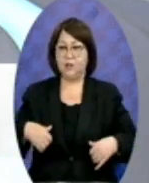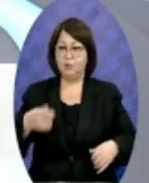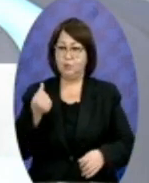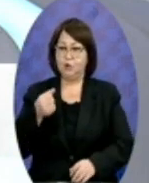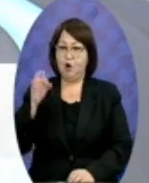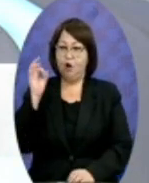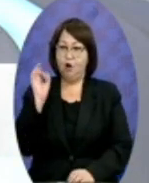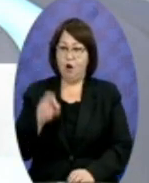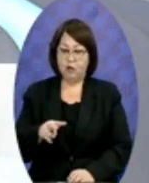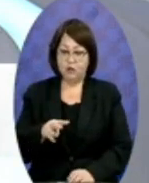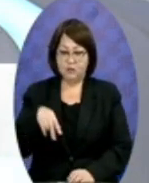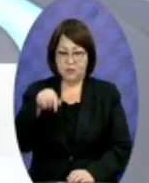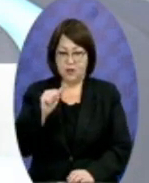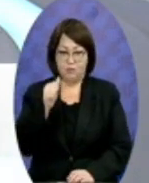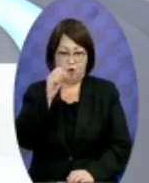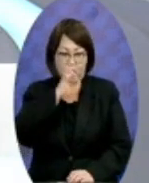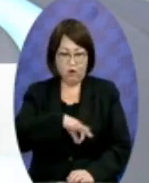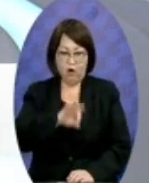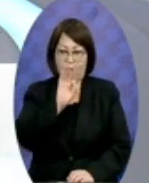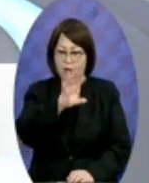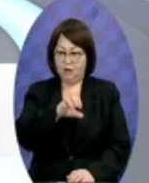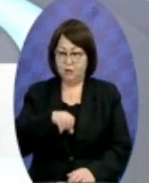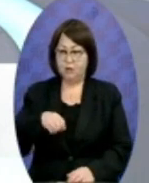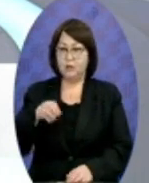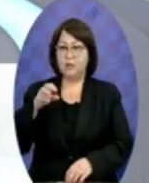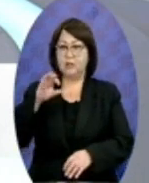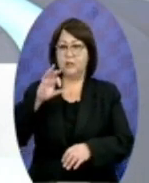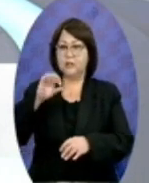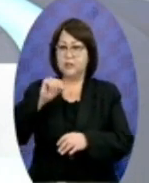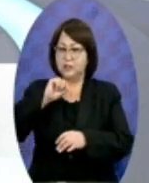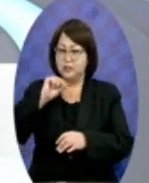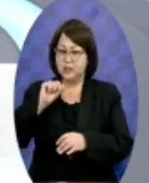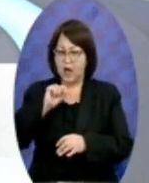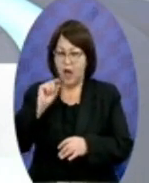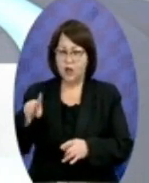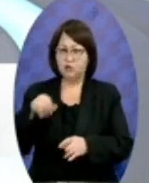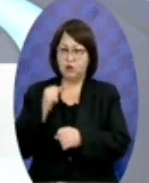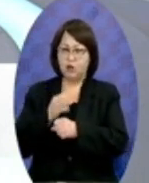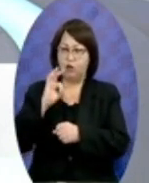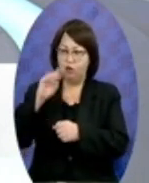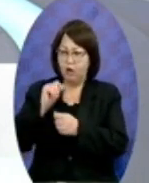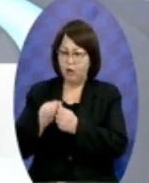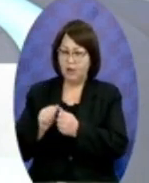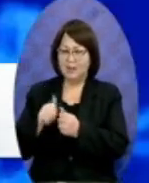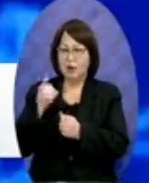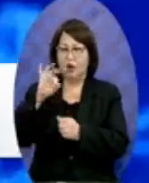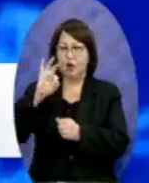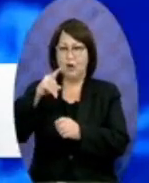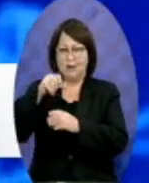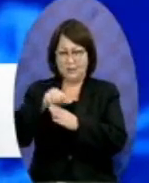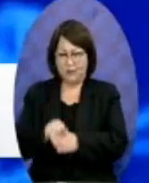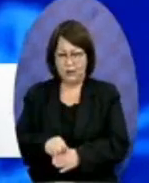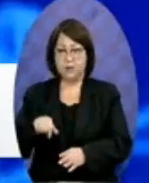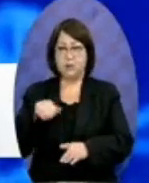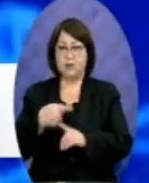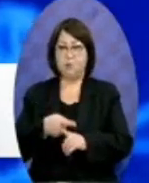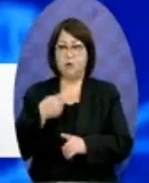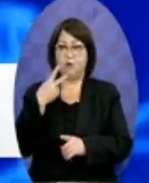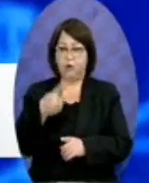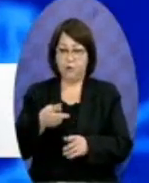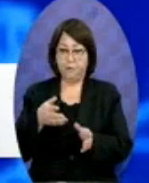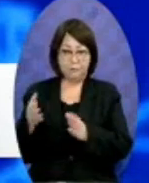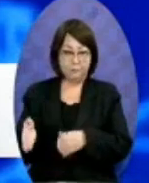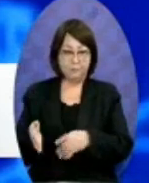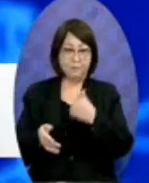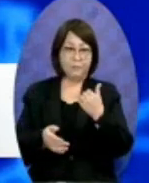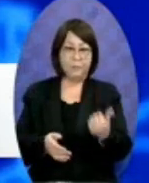орлогоо дийлэнх хувийг нь ингээд зээлэндээ өгч байгаа нь үрийн дарамттанд орох эрсдэл нөхцөлийг дагуулж байгаа бол нөгөө талаасаа бас юм хэрэглээний зээлээ одоо